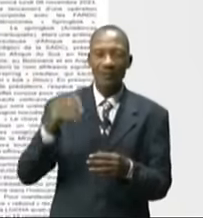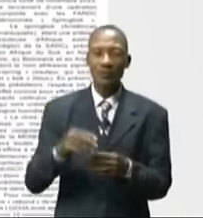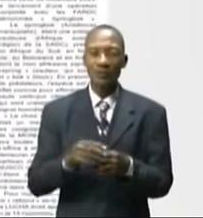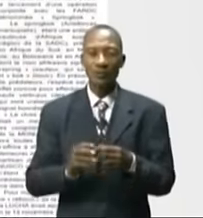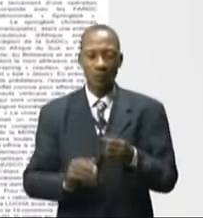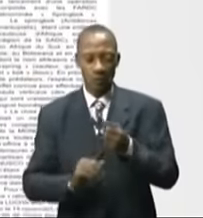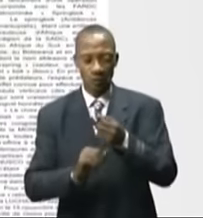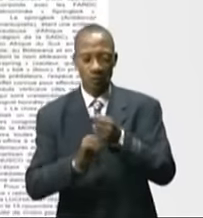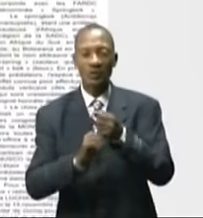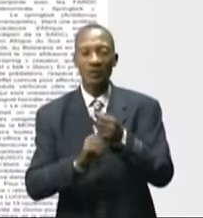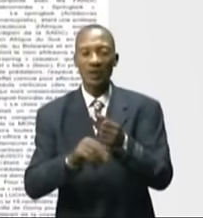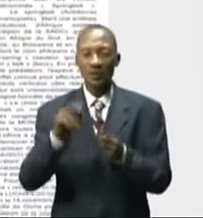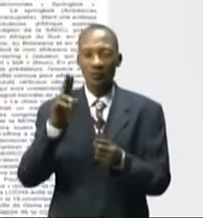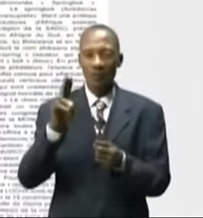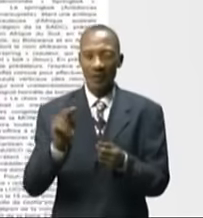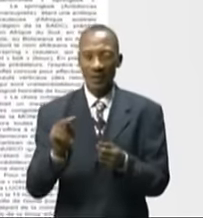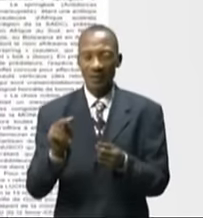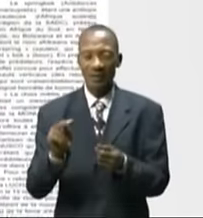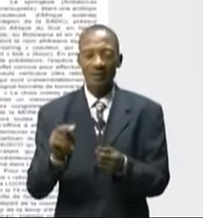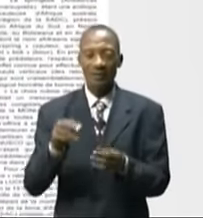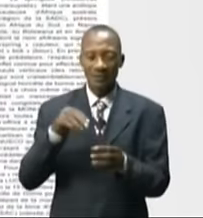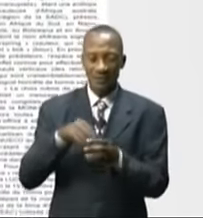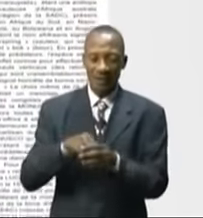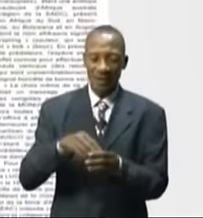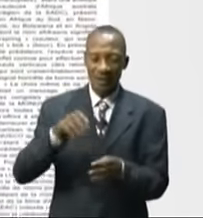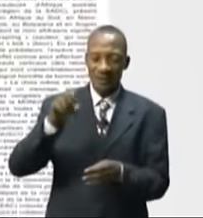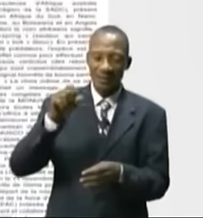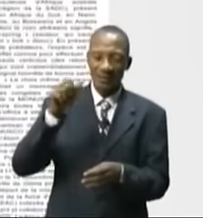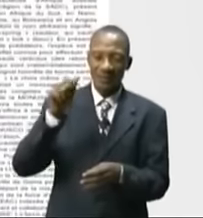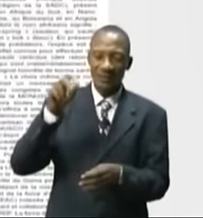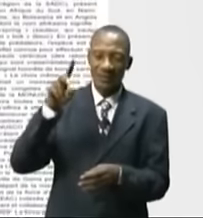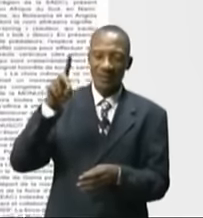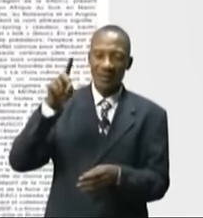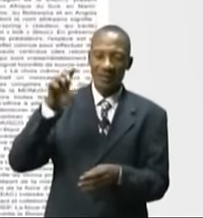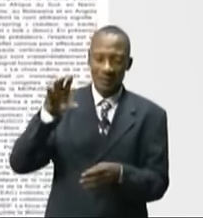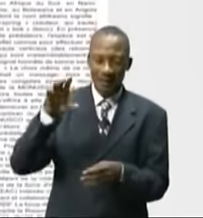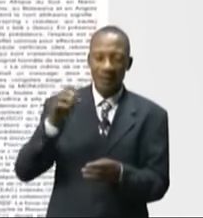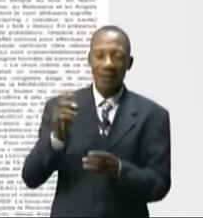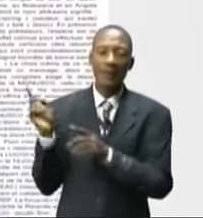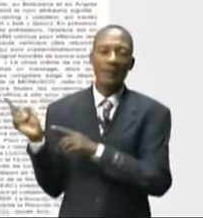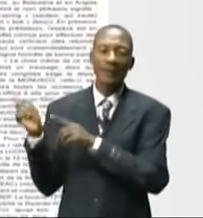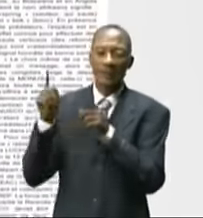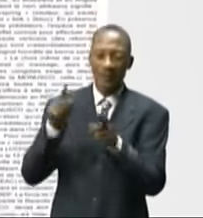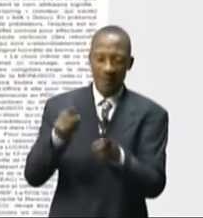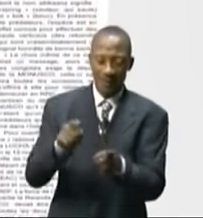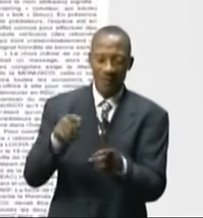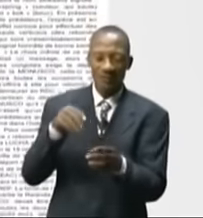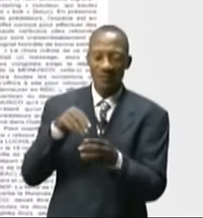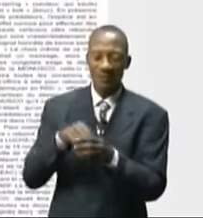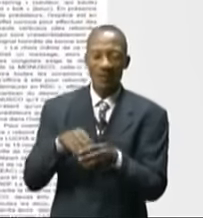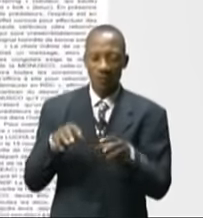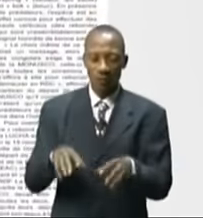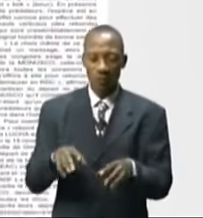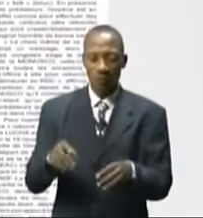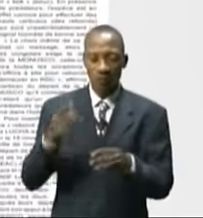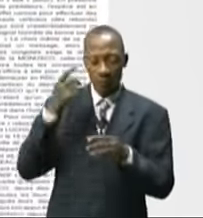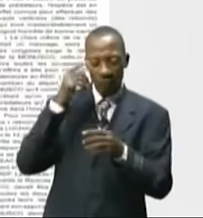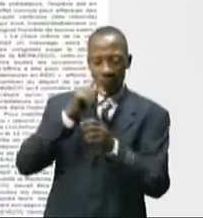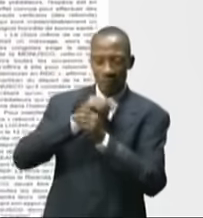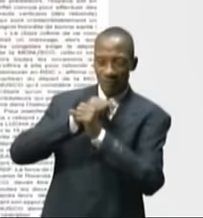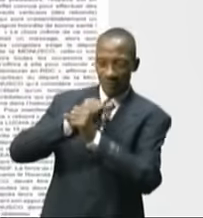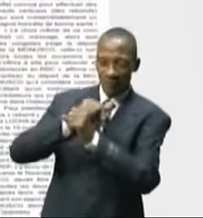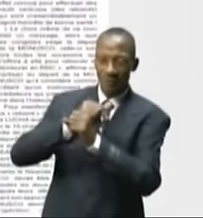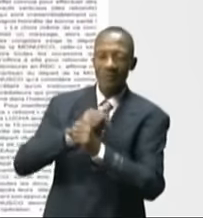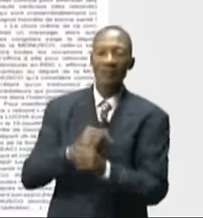MONUSCO à la force de la SADC présente dans l'est de la RDC et saisit officiellement le Conseil de sécurité de l'ONU.